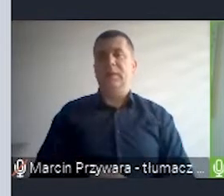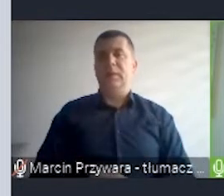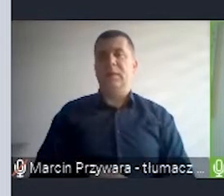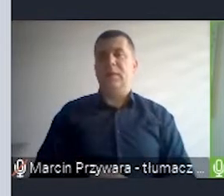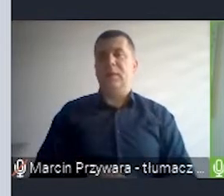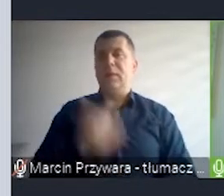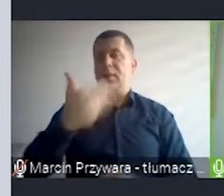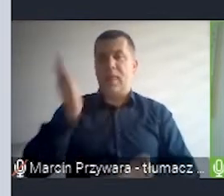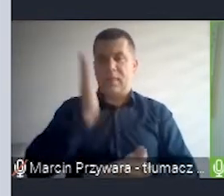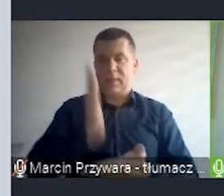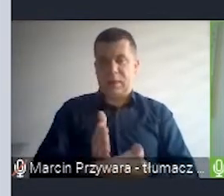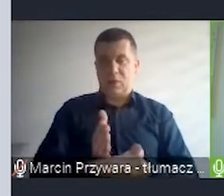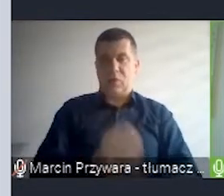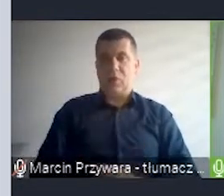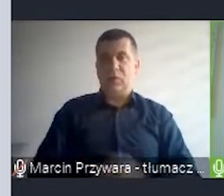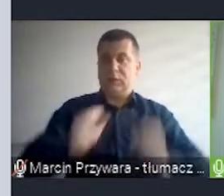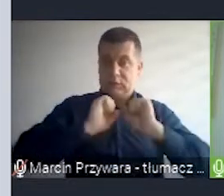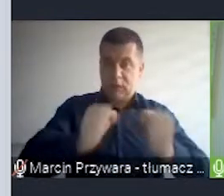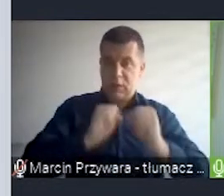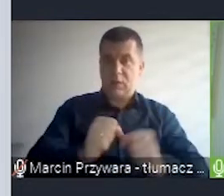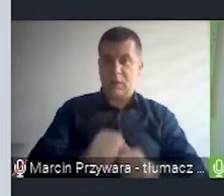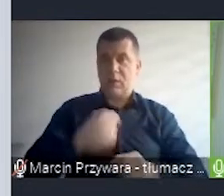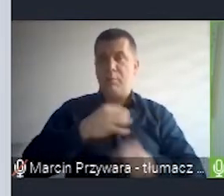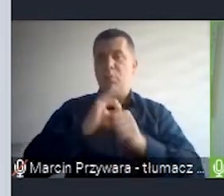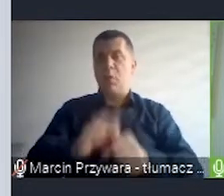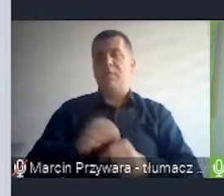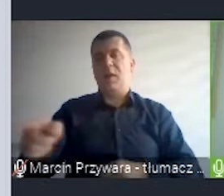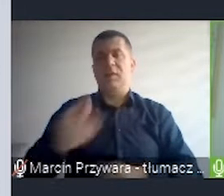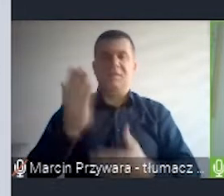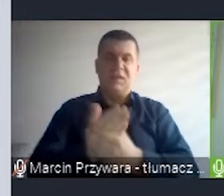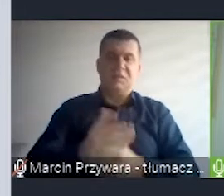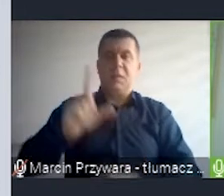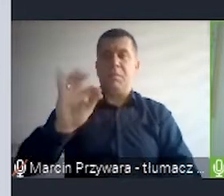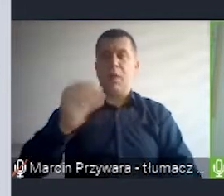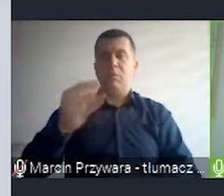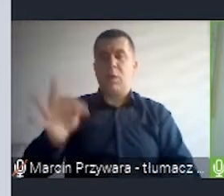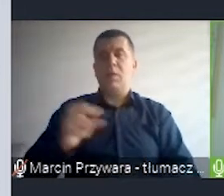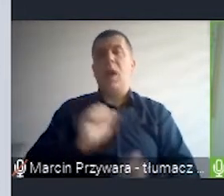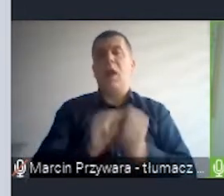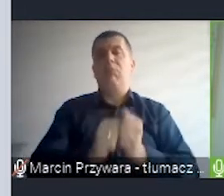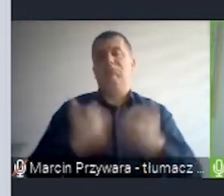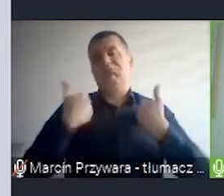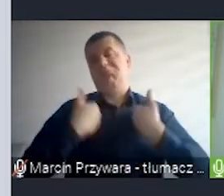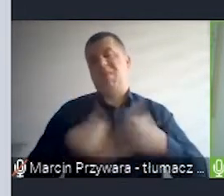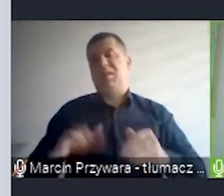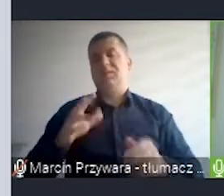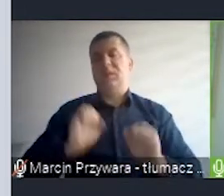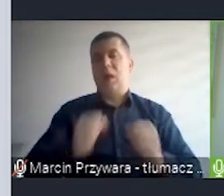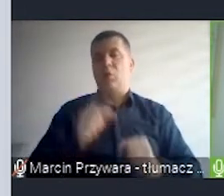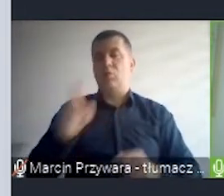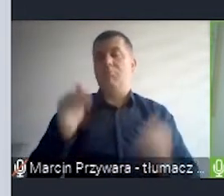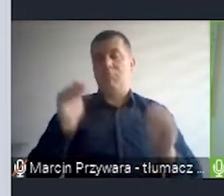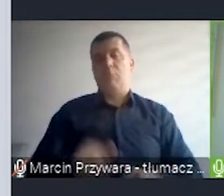Czyli nie tylko działanie, które prowadzi podmiot, ale również niepodjęcie działań może